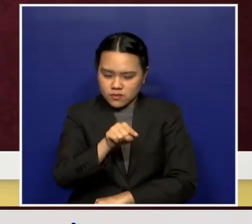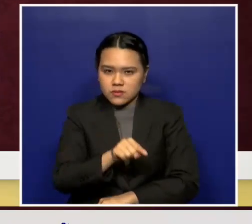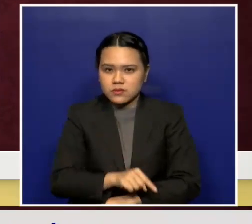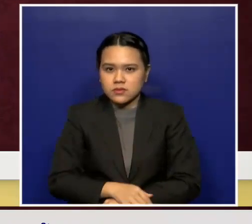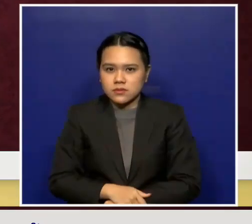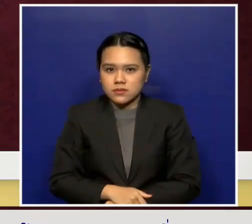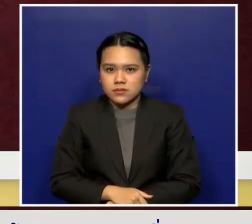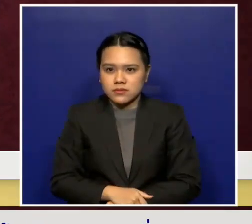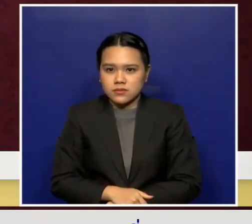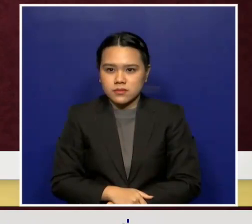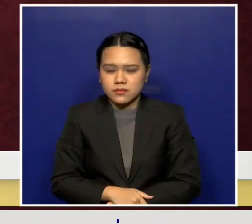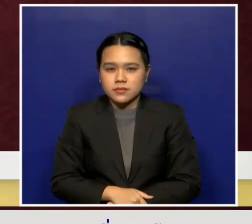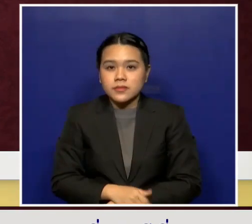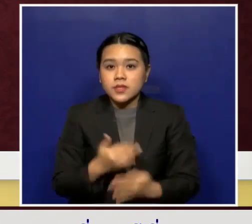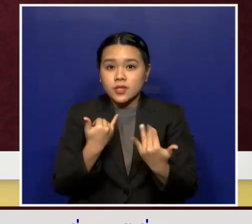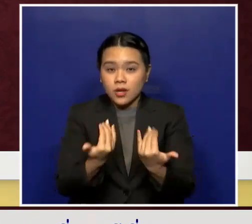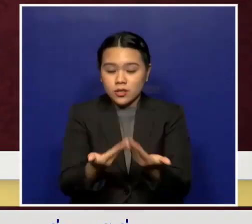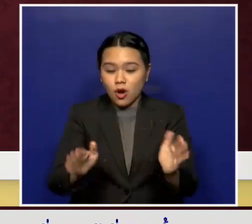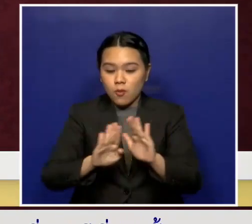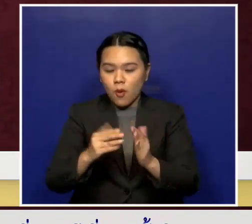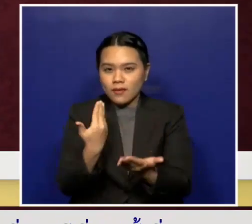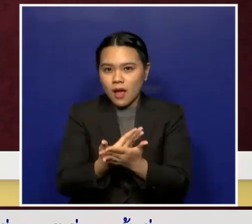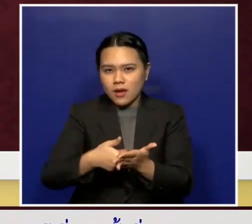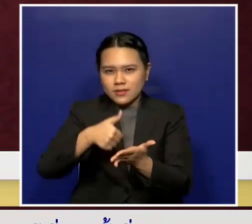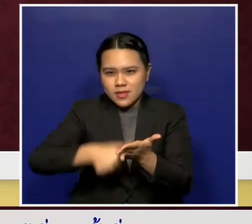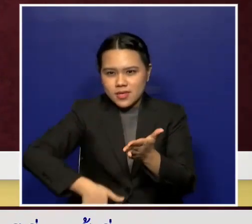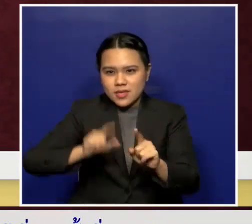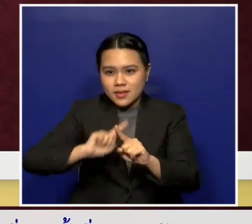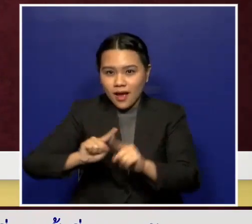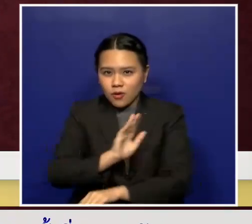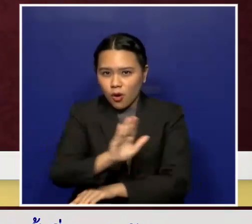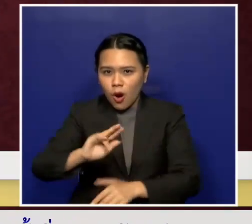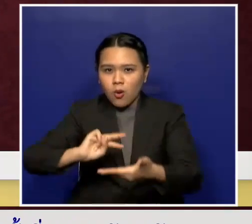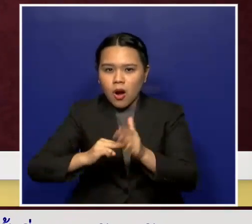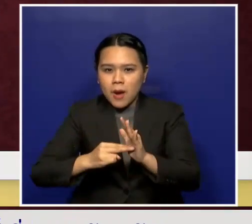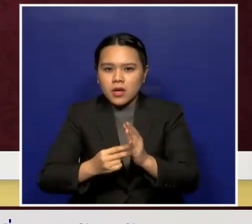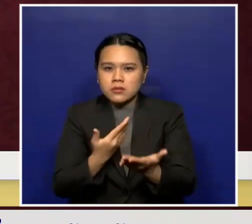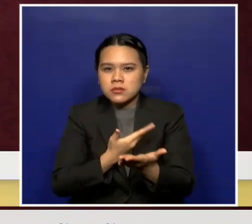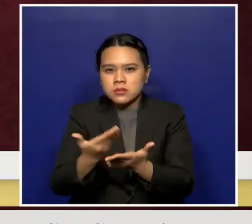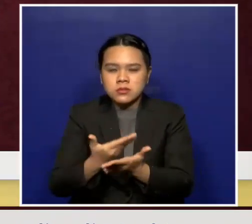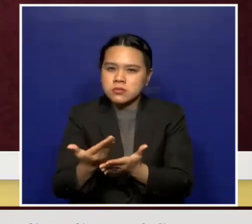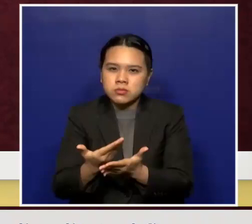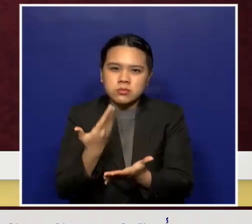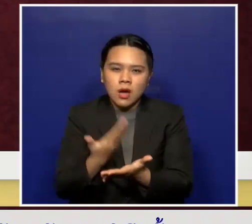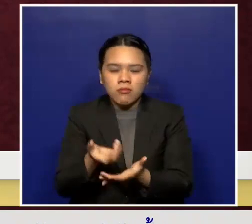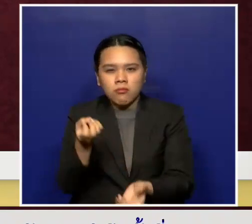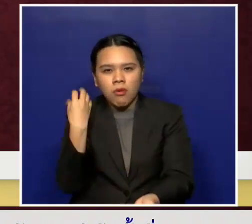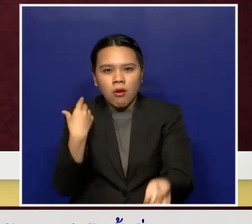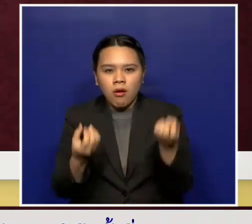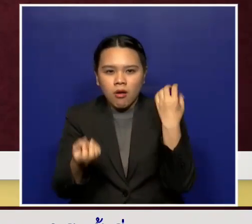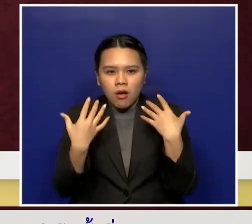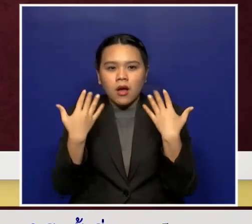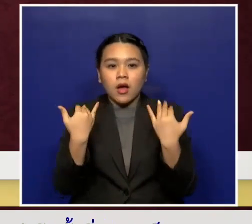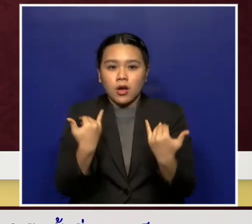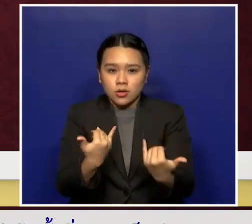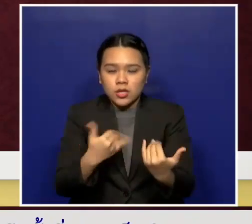วันนี้หนี้ครัวเรือนสูงขนาดนี้เขาเรียกว่าหมดแรงซื้อเศรษฐกิจจะสุดจะพังพินาศอยู่ในสภ